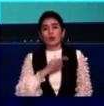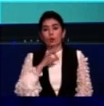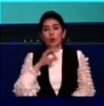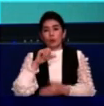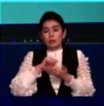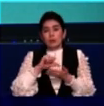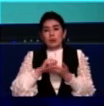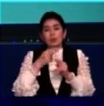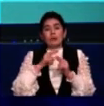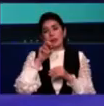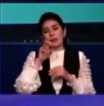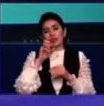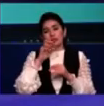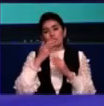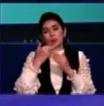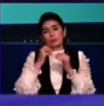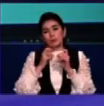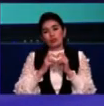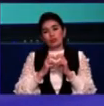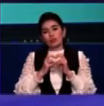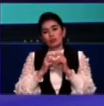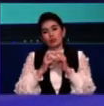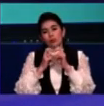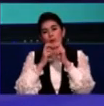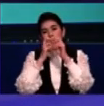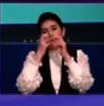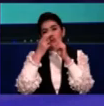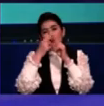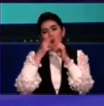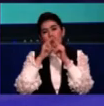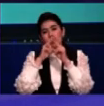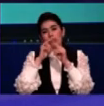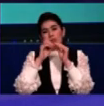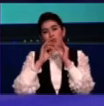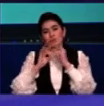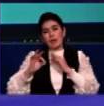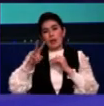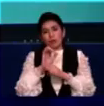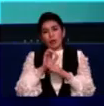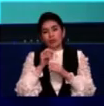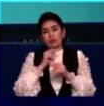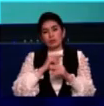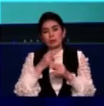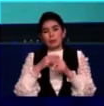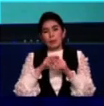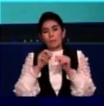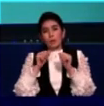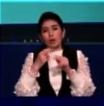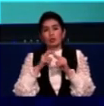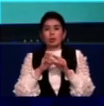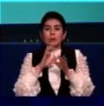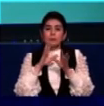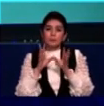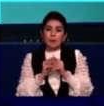Masalan, polivinil xloriddan hozir qurilishda keng ishlatiladigan linolimni ham ishlab chiqarish mumkin. Shuning